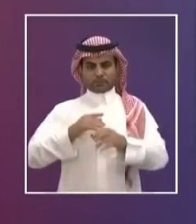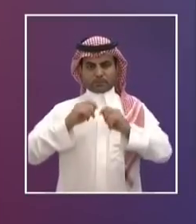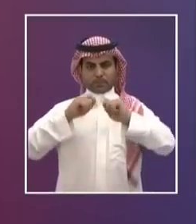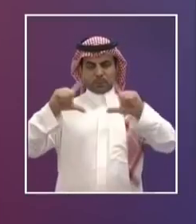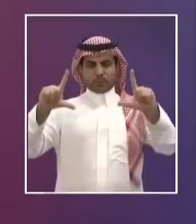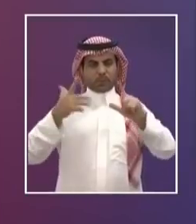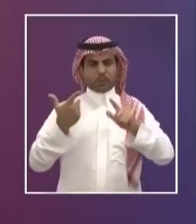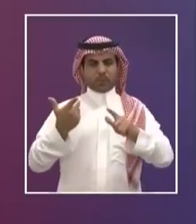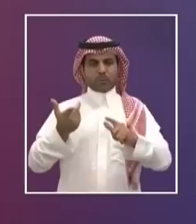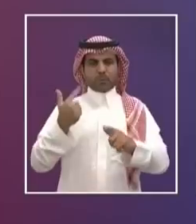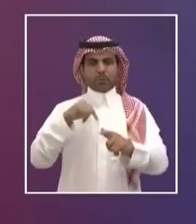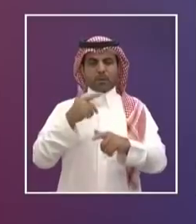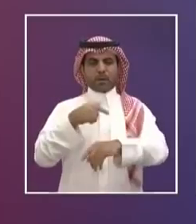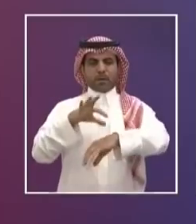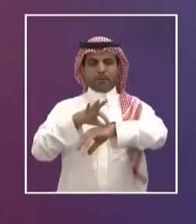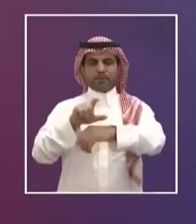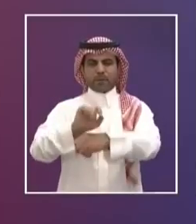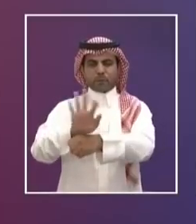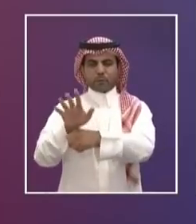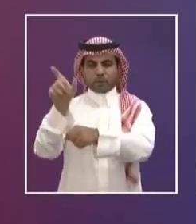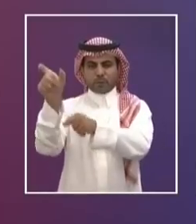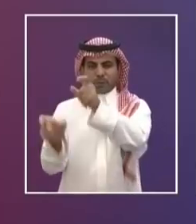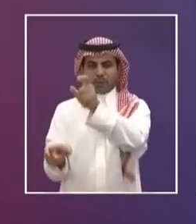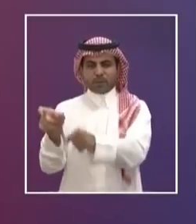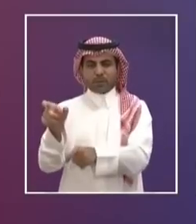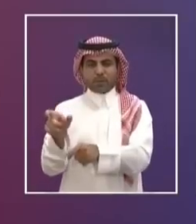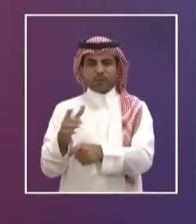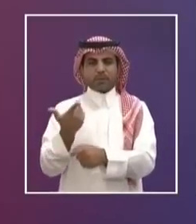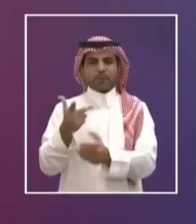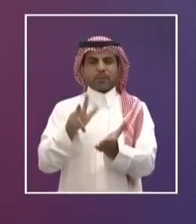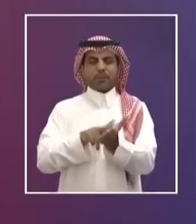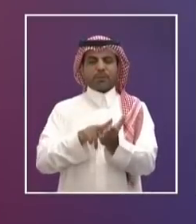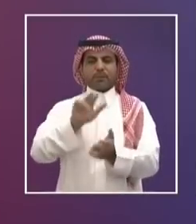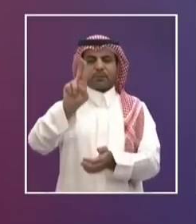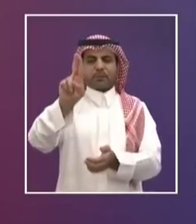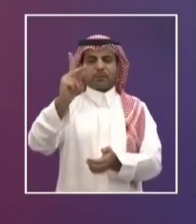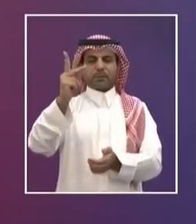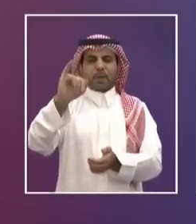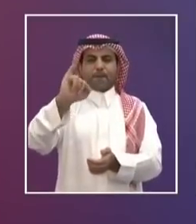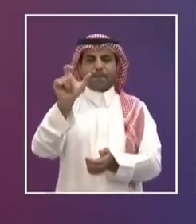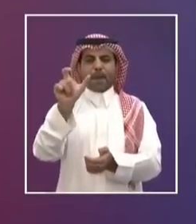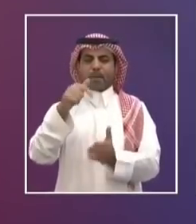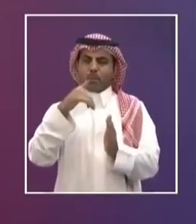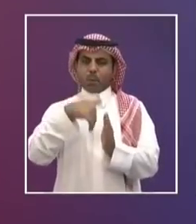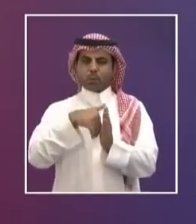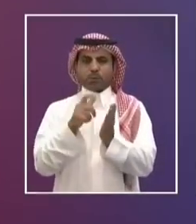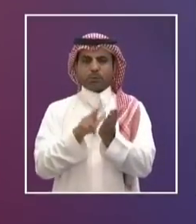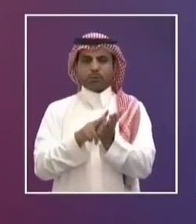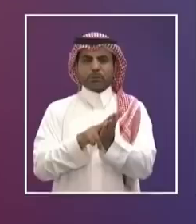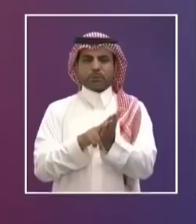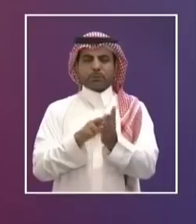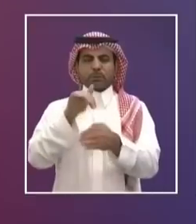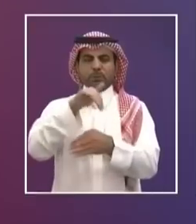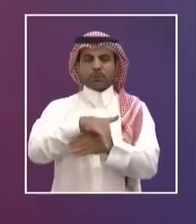وتخص المصابين بفيروس كورونا وهو تطبيق تطمن. هناك آيكون